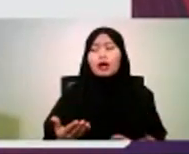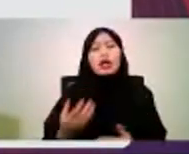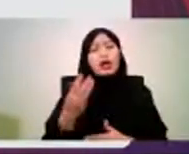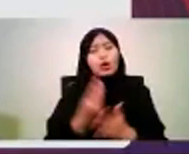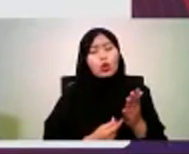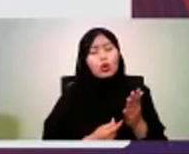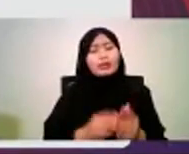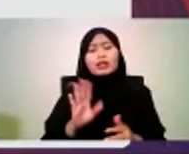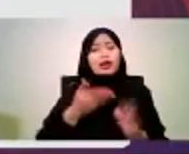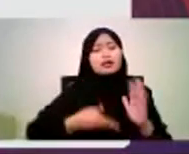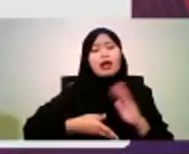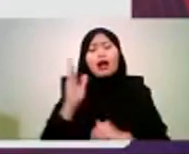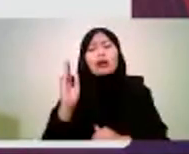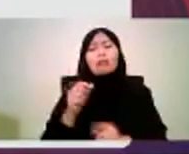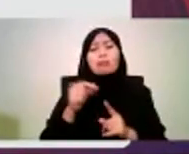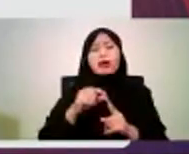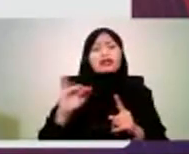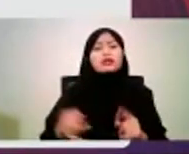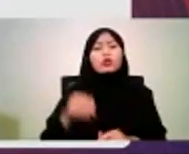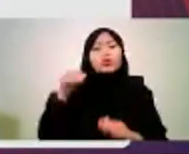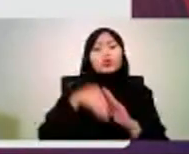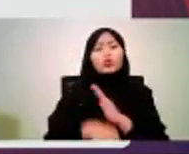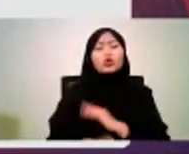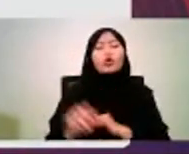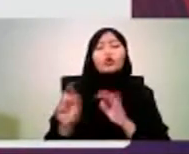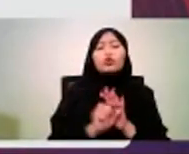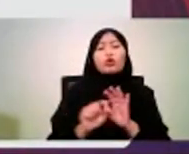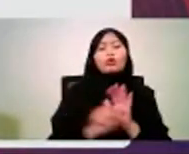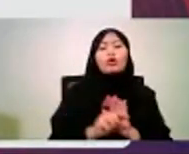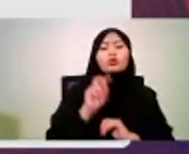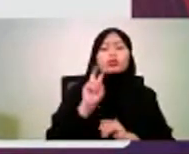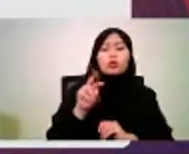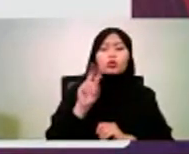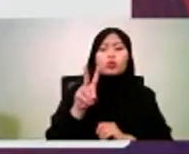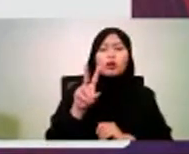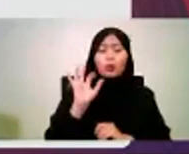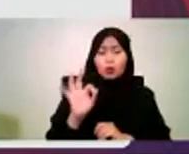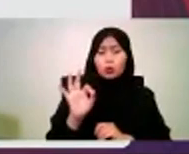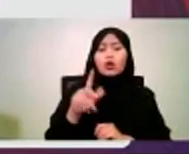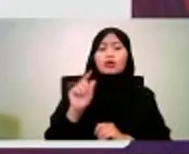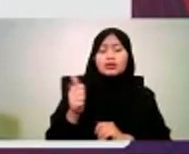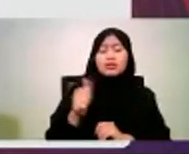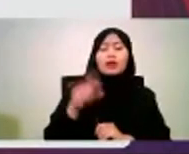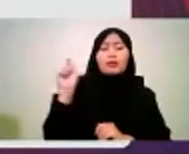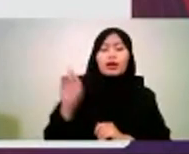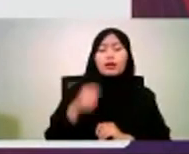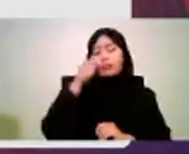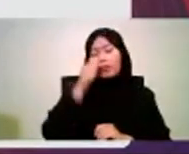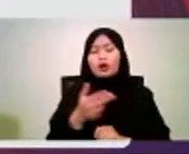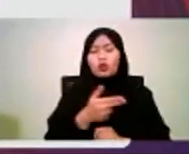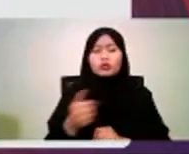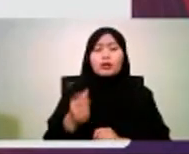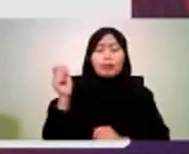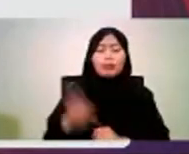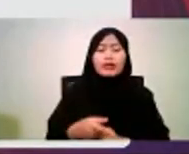enggak jalan pajak turun nah undang-undang dua 20 memungkinkan Bank Indonesia membeli